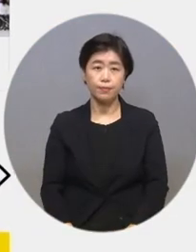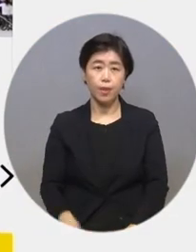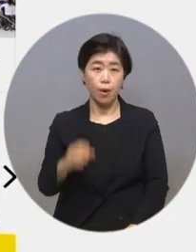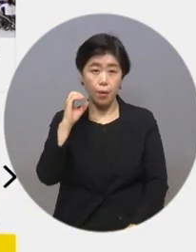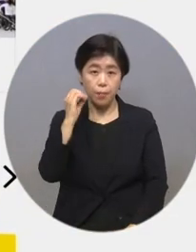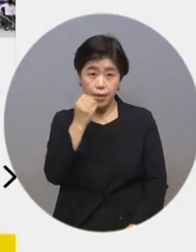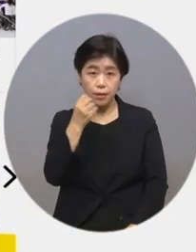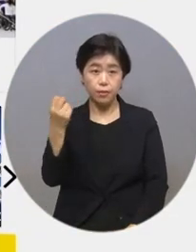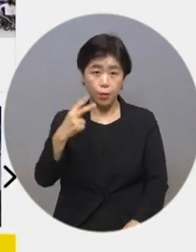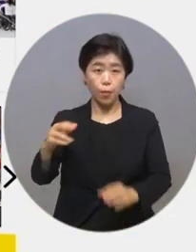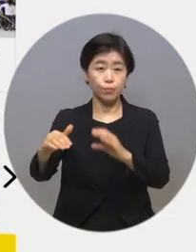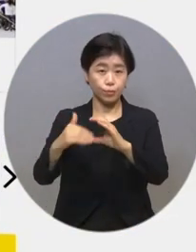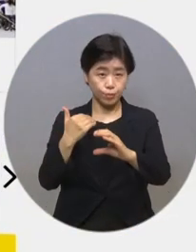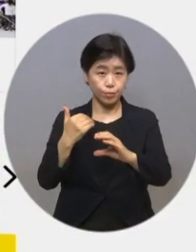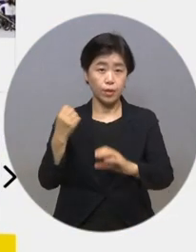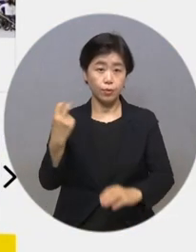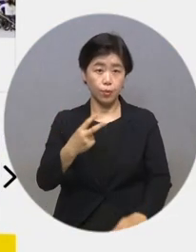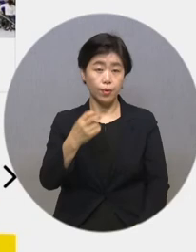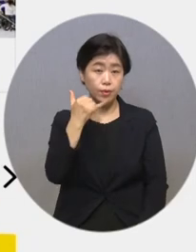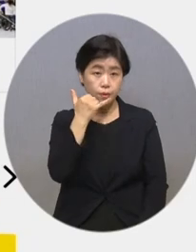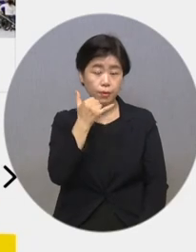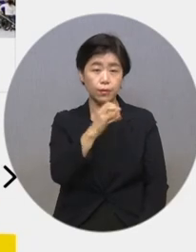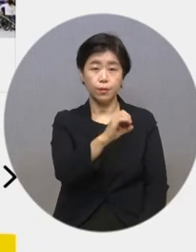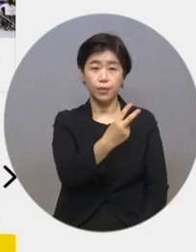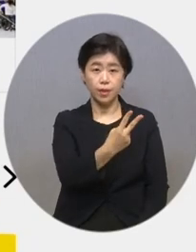홈페이지 또는 전자우편,